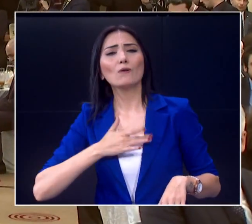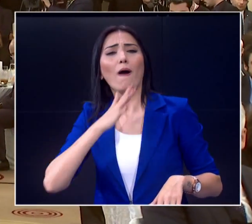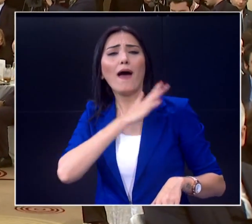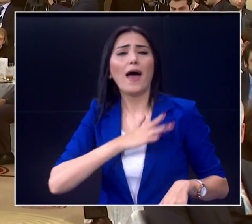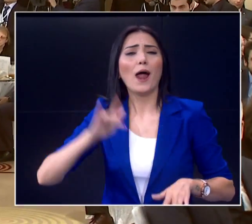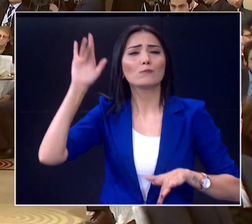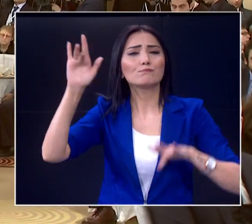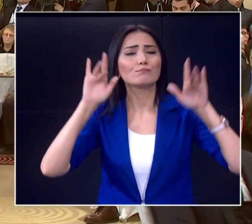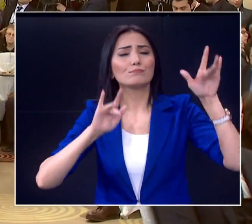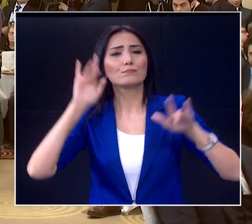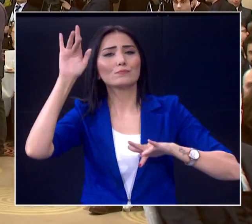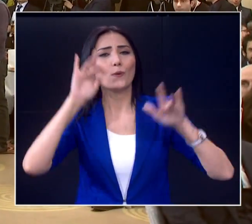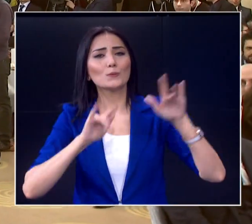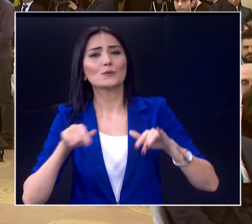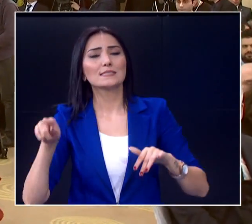her köşesinde